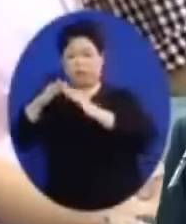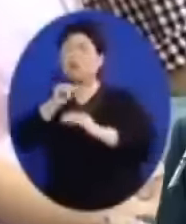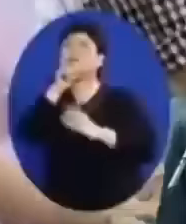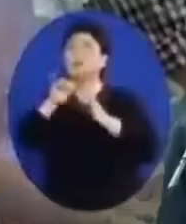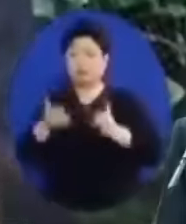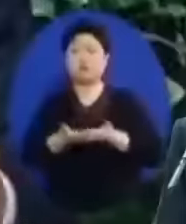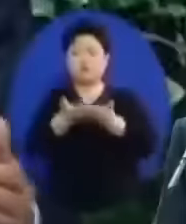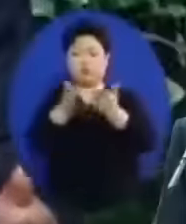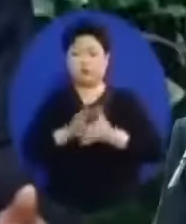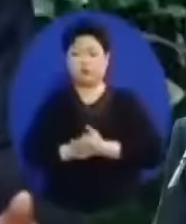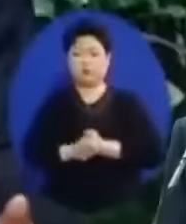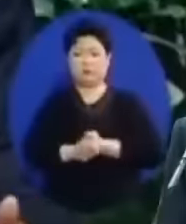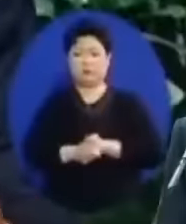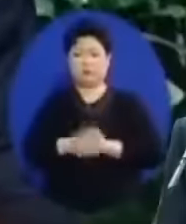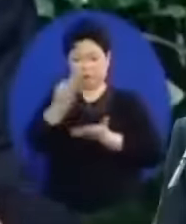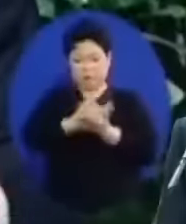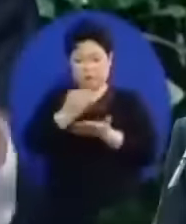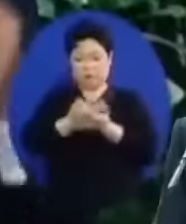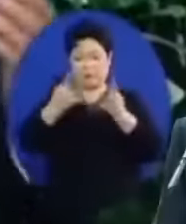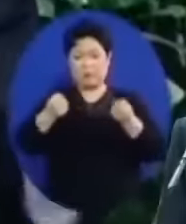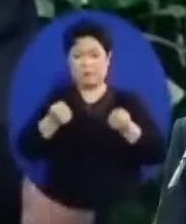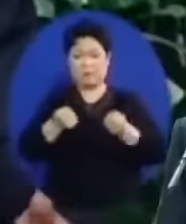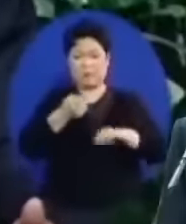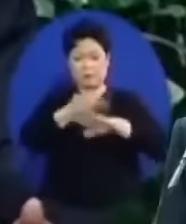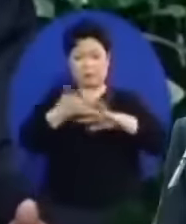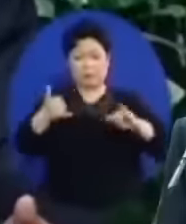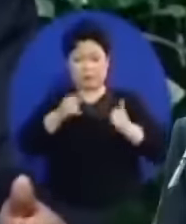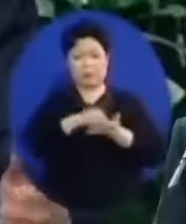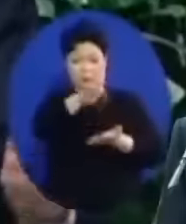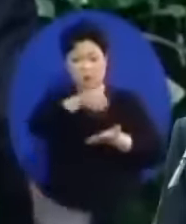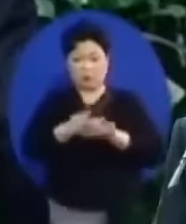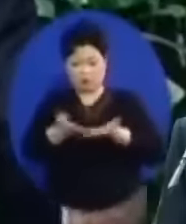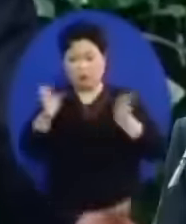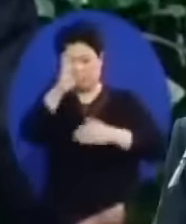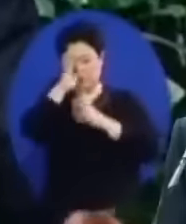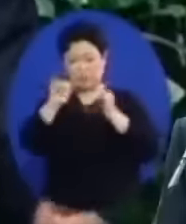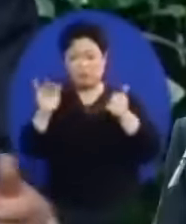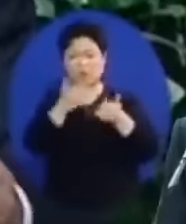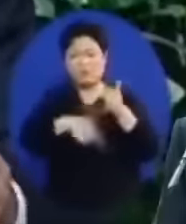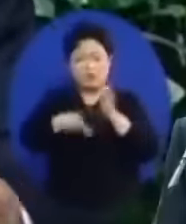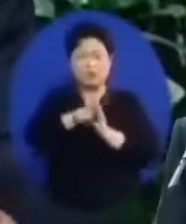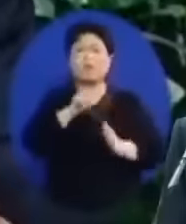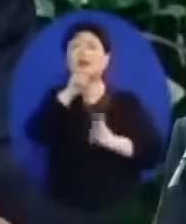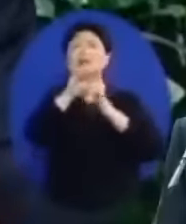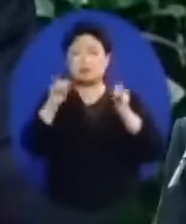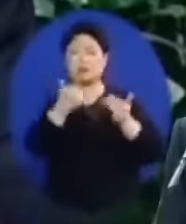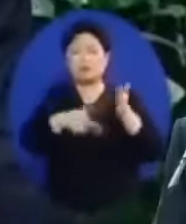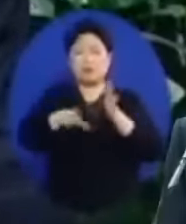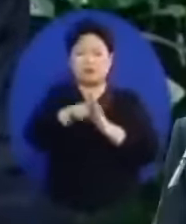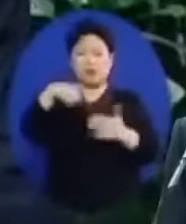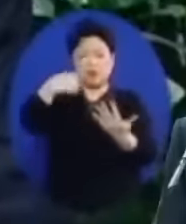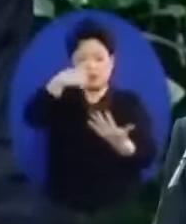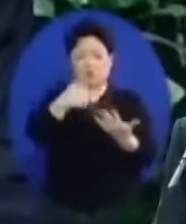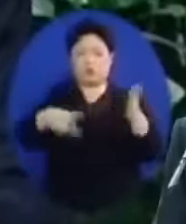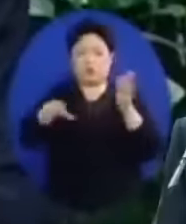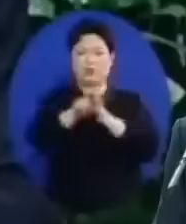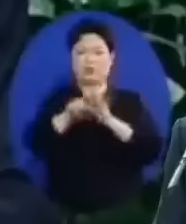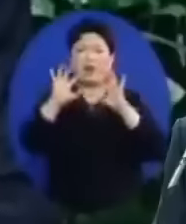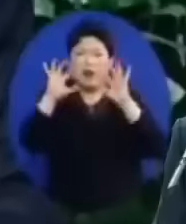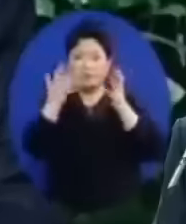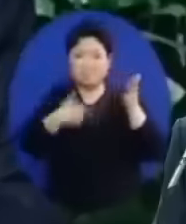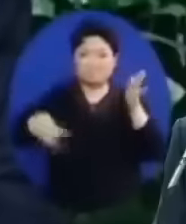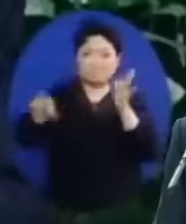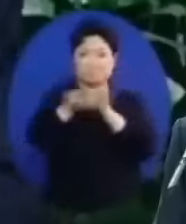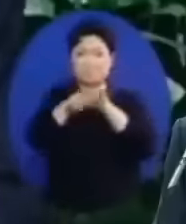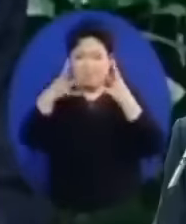주고 많은 수입을 얻어서 많이 나누어 주십시오. 병든 자를 위해서, 가난한 자를 위해서, 교육을 위해서, 어린이들을